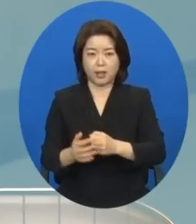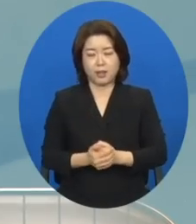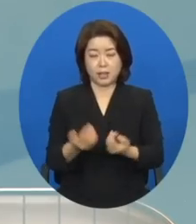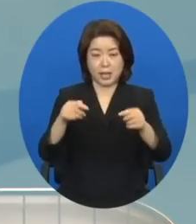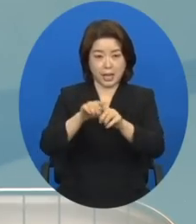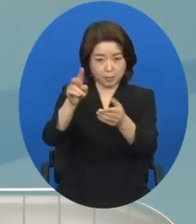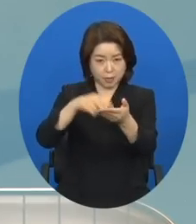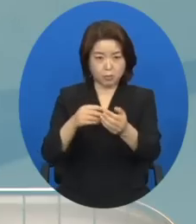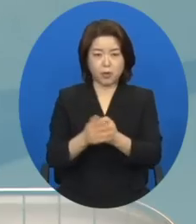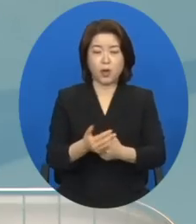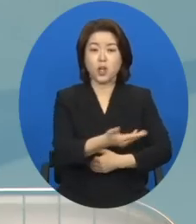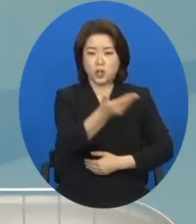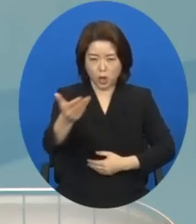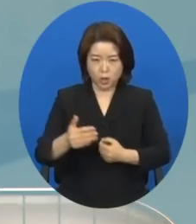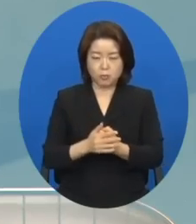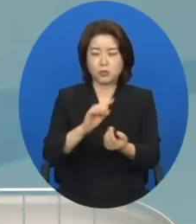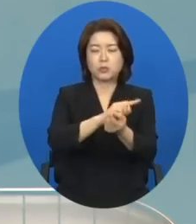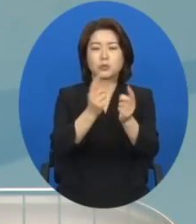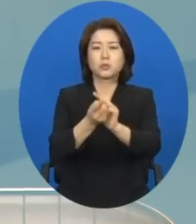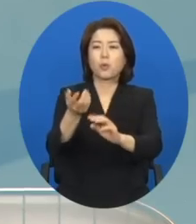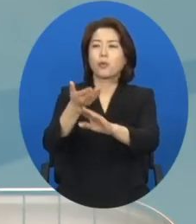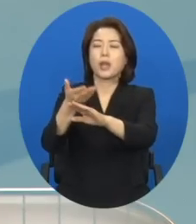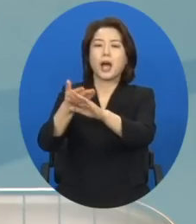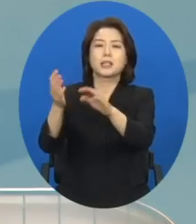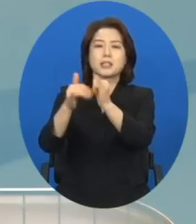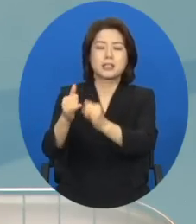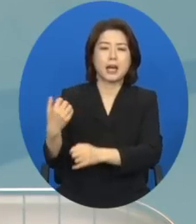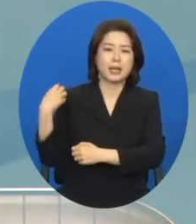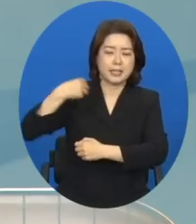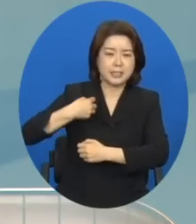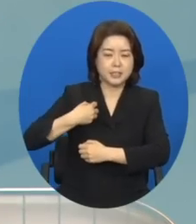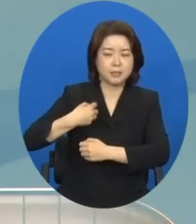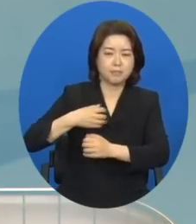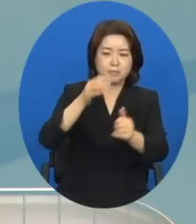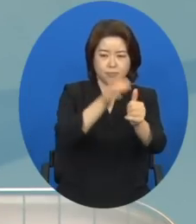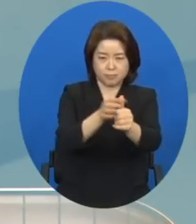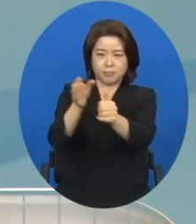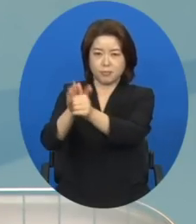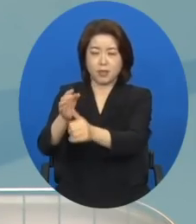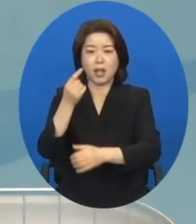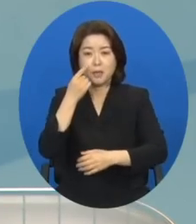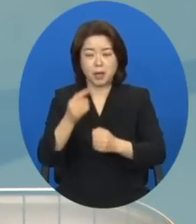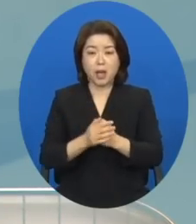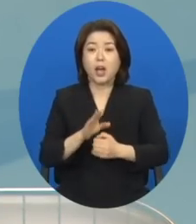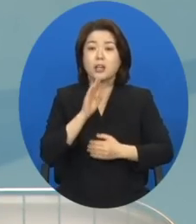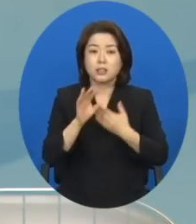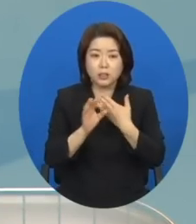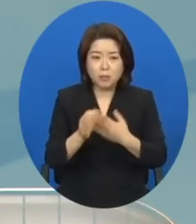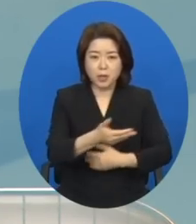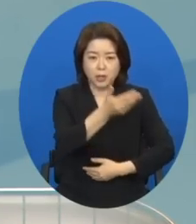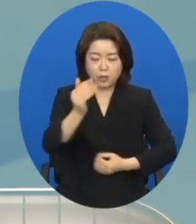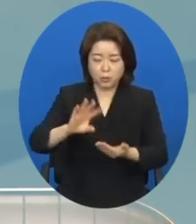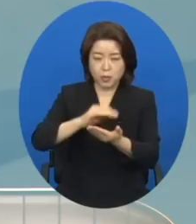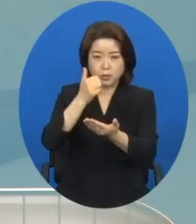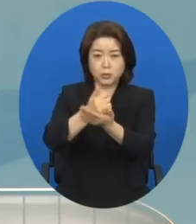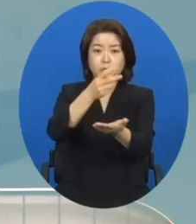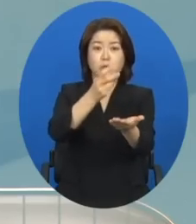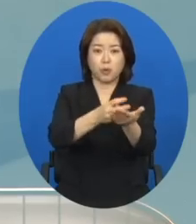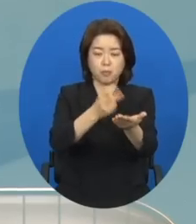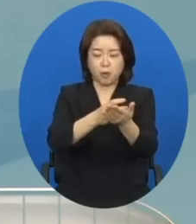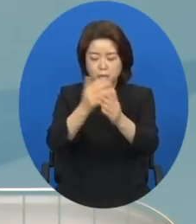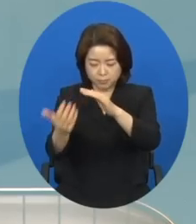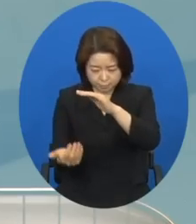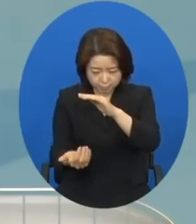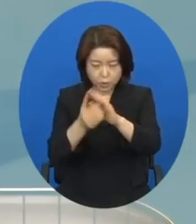읽어보겠습니다. 시작. 여러분은 서로 남의 짐을 져주십시오. 그렇게 하면 여러분이 그리스도의 법을